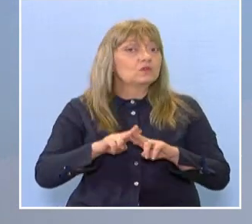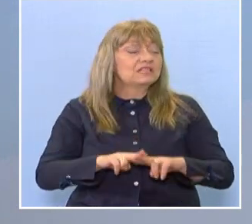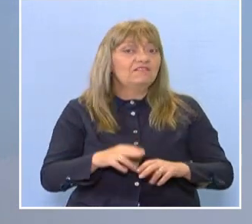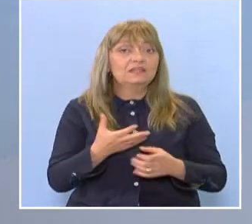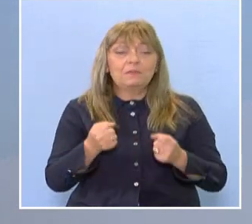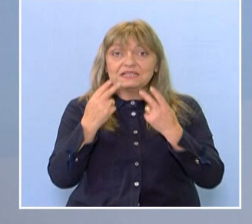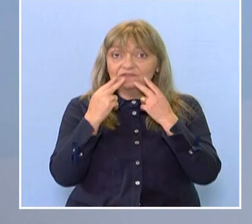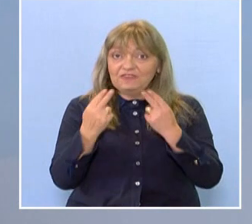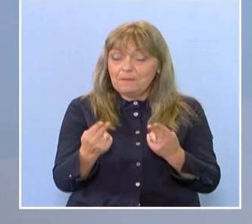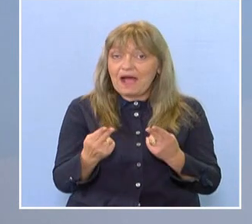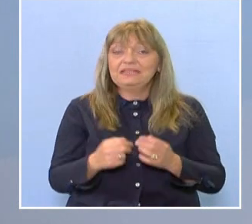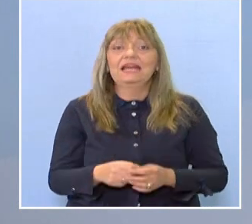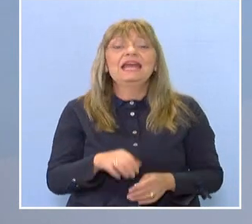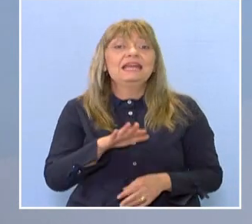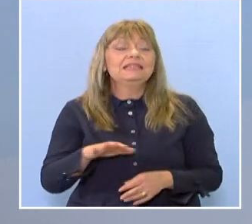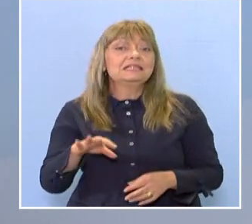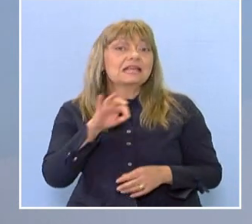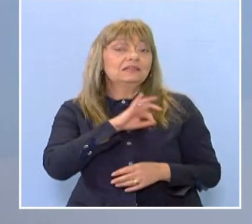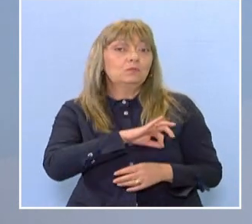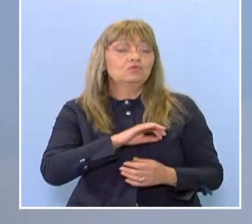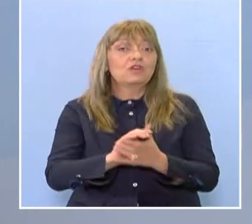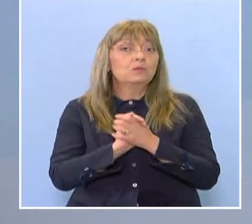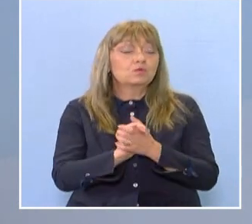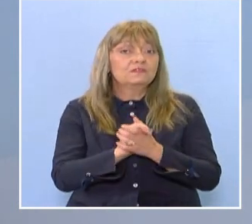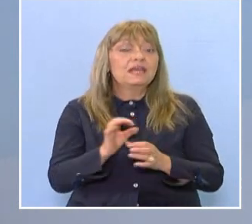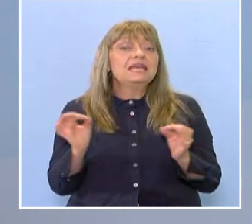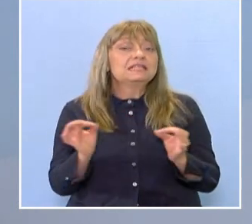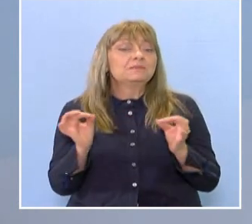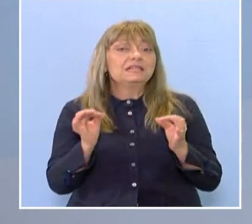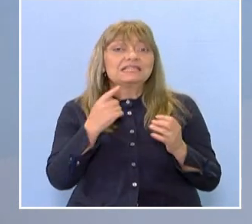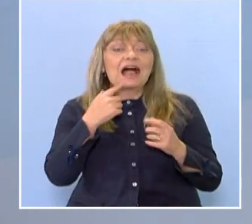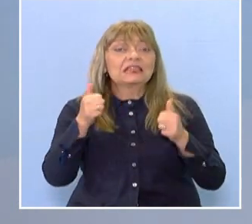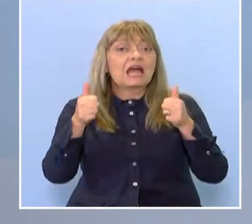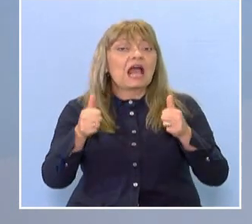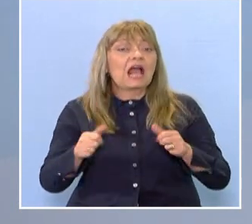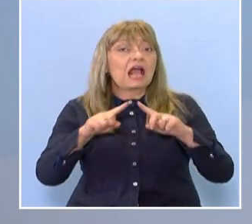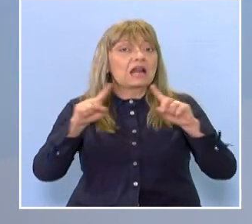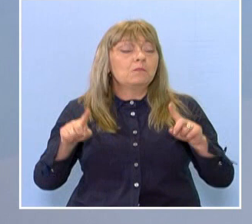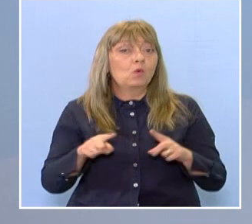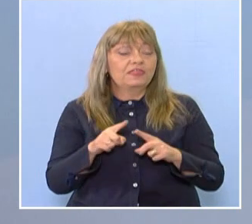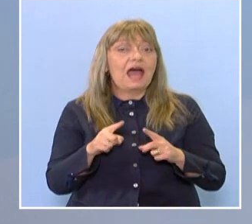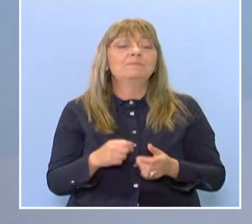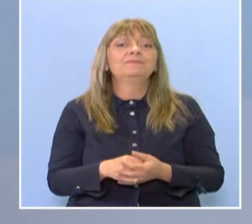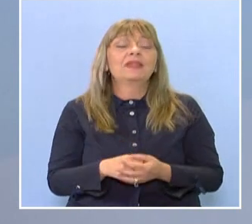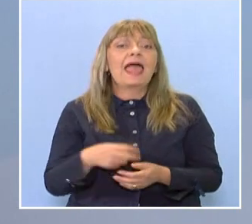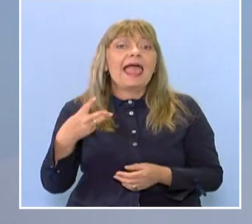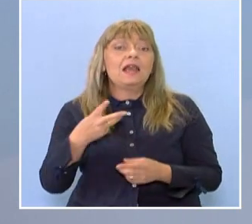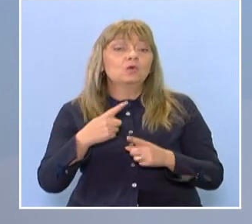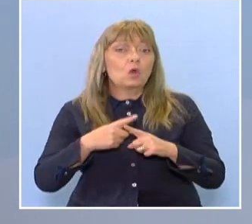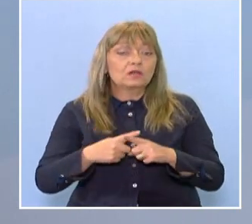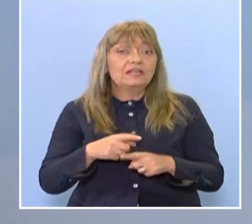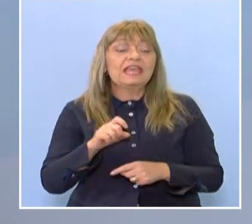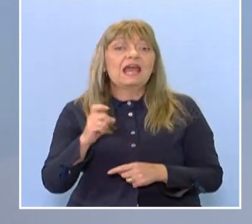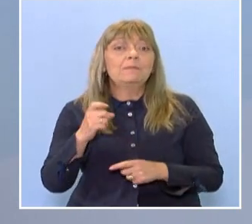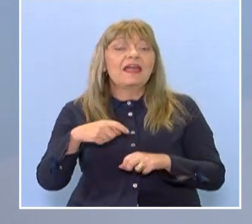Децата получават поздравления и специална грамота «Благородно сърце». Елинор Христова и Габриела Генова от